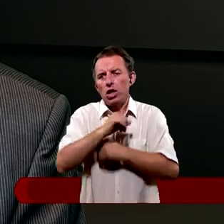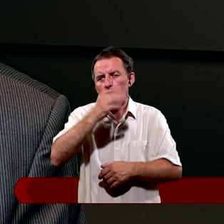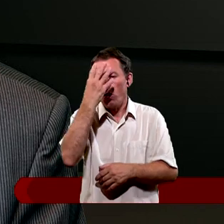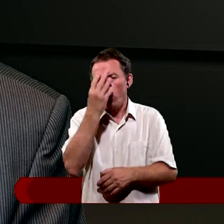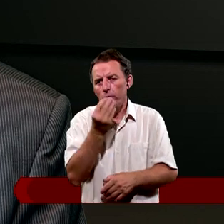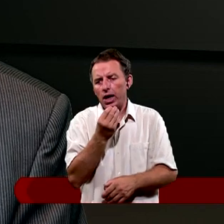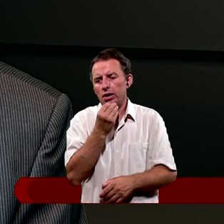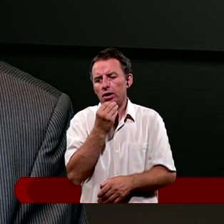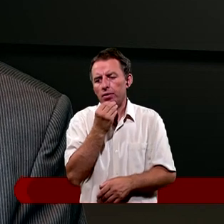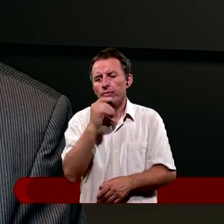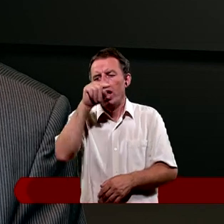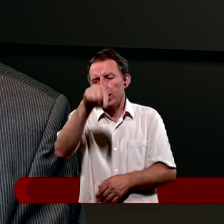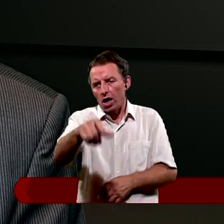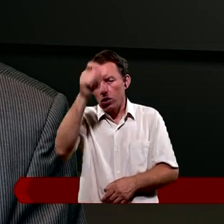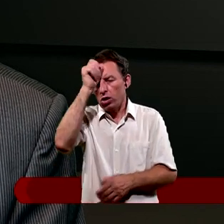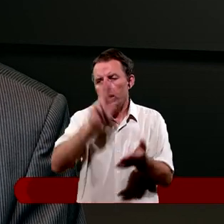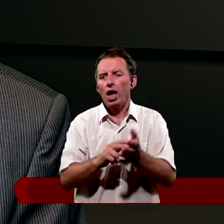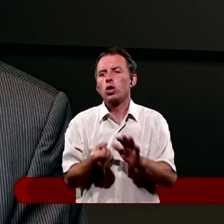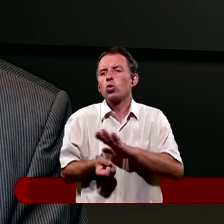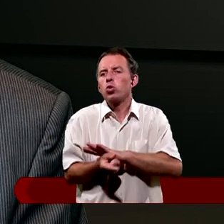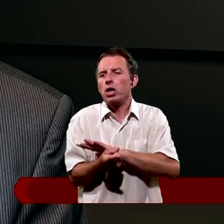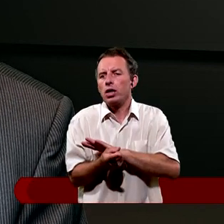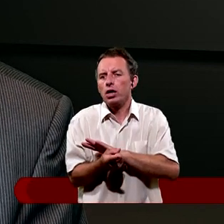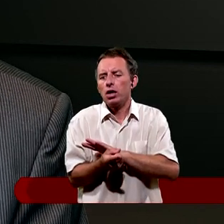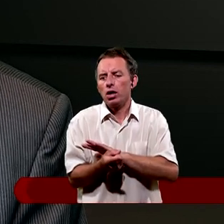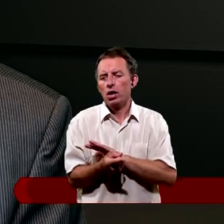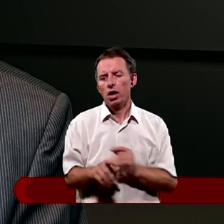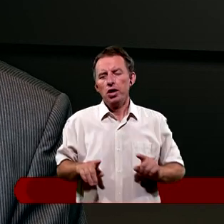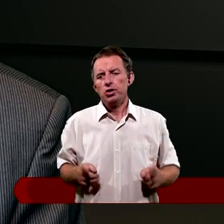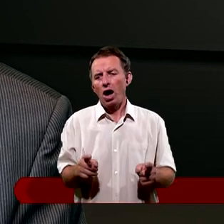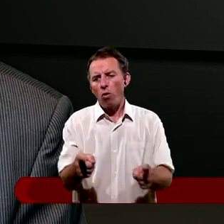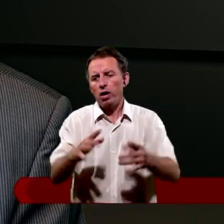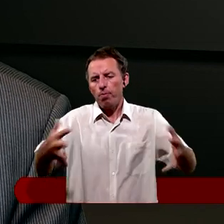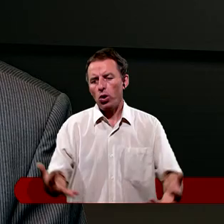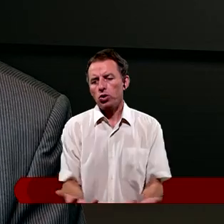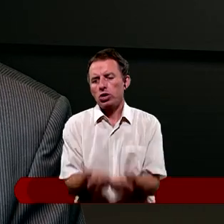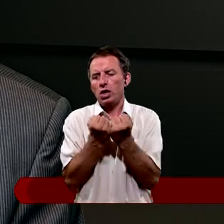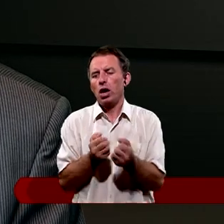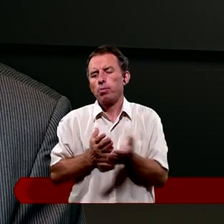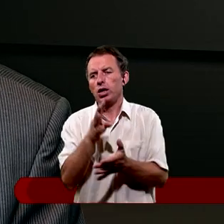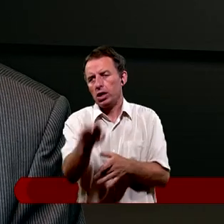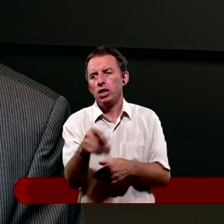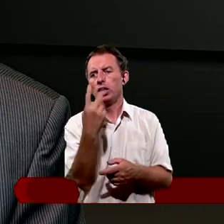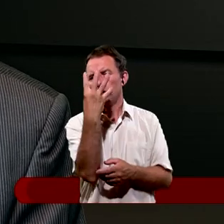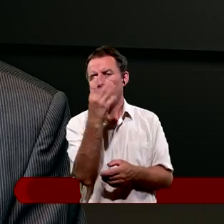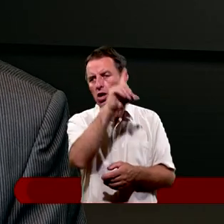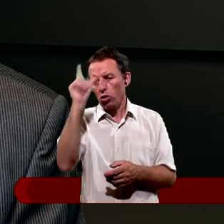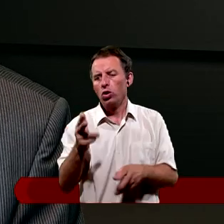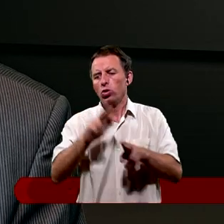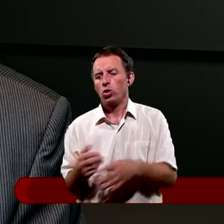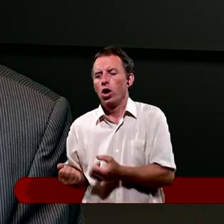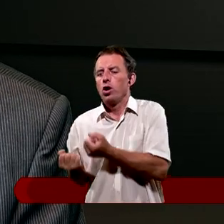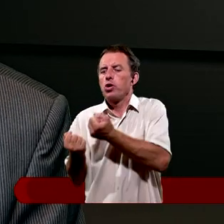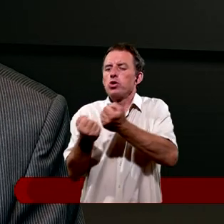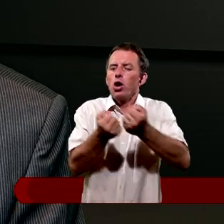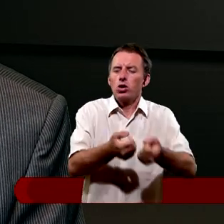obraz tego człowieka na skutek działań podjętych przez czterech ludzi, którzy